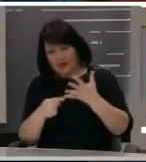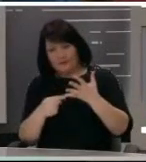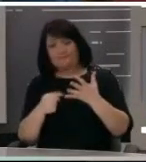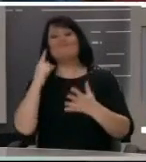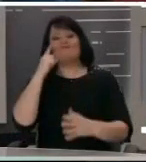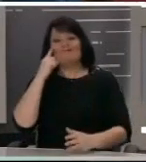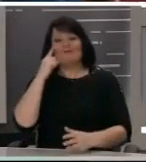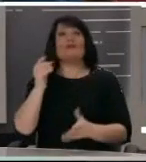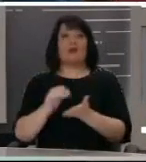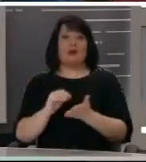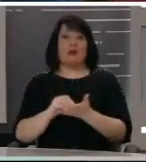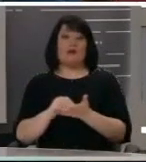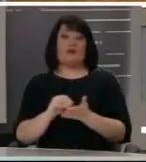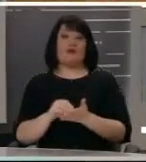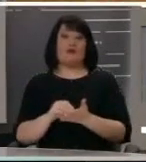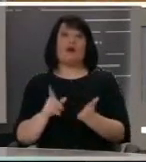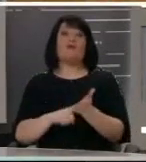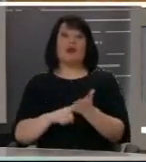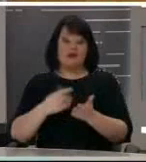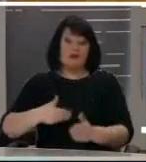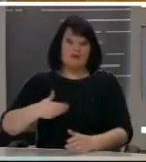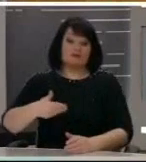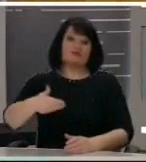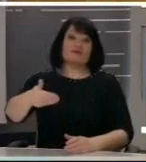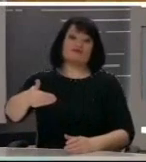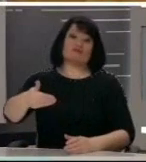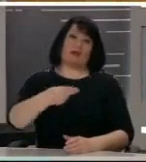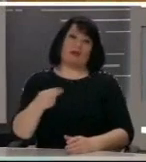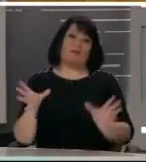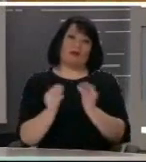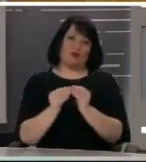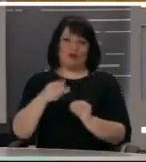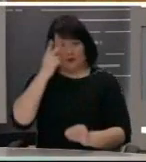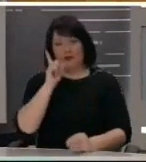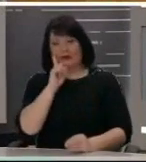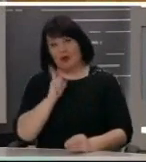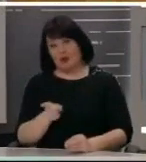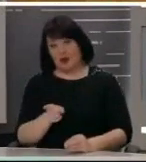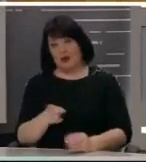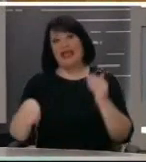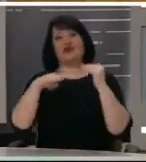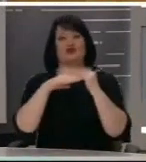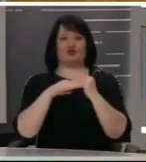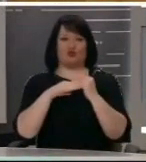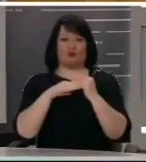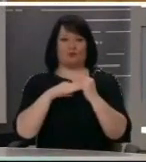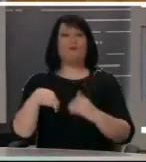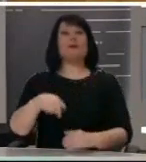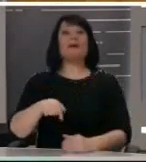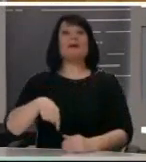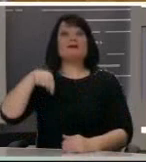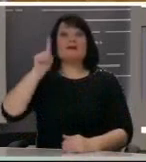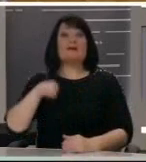ότι έχουμε ακόμα αρκετό δρόμο να διανύσουμε στο ζήτημα αυτό. Και ότι η σημερινή μέρα δεν είναι